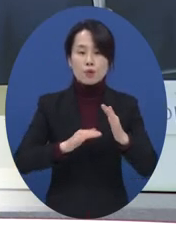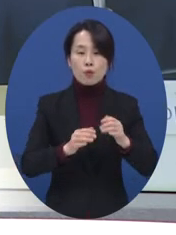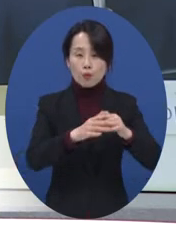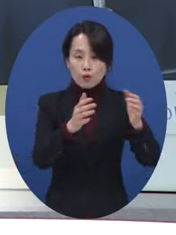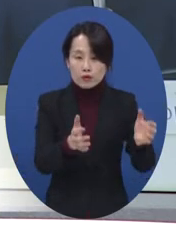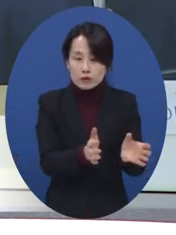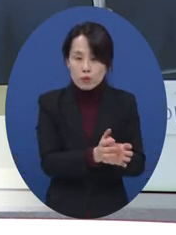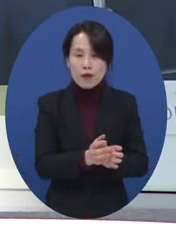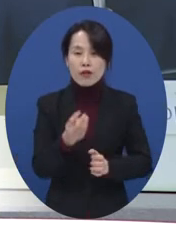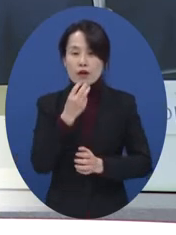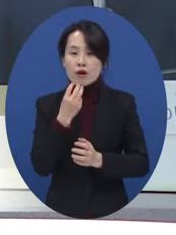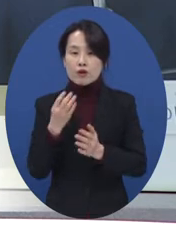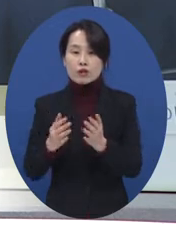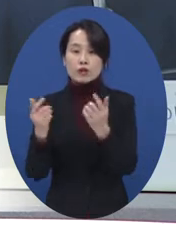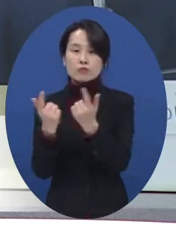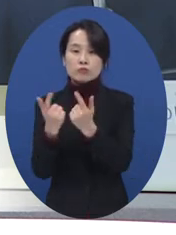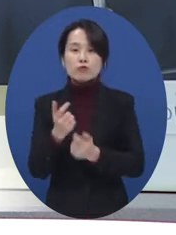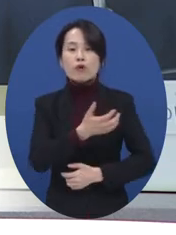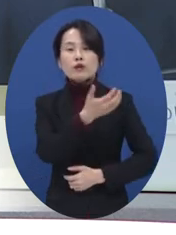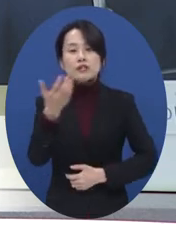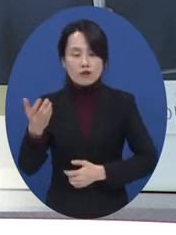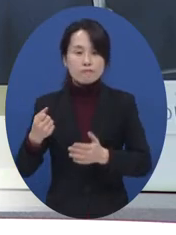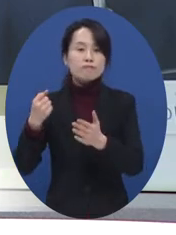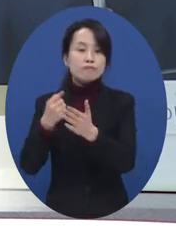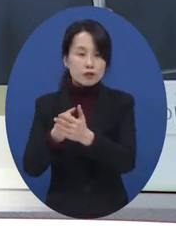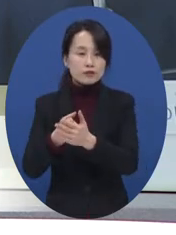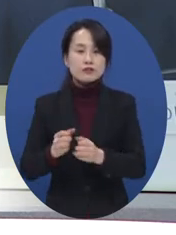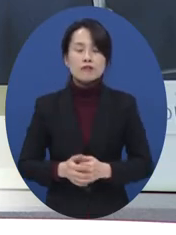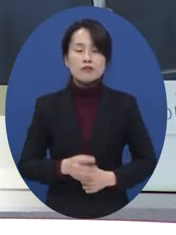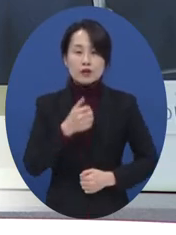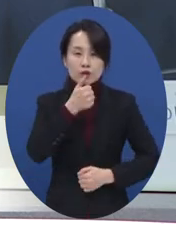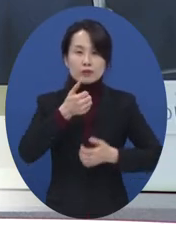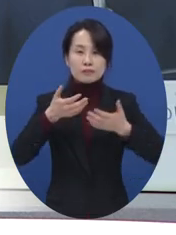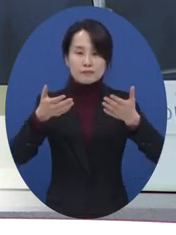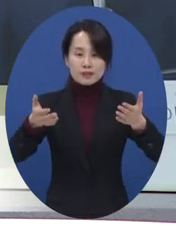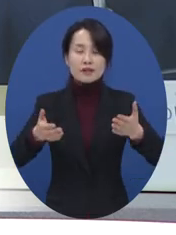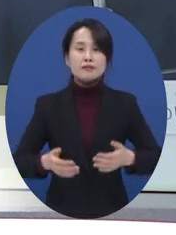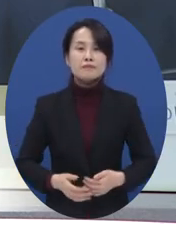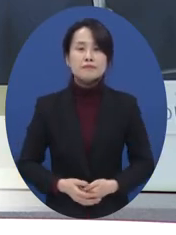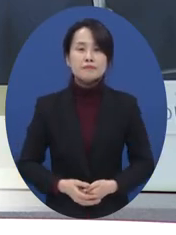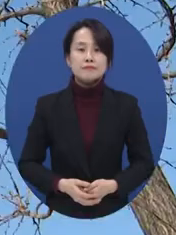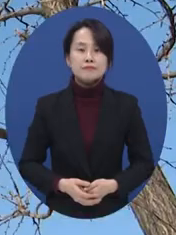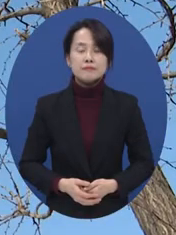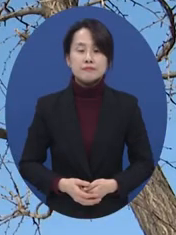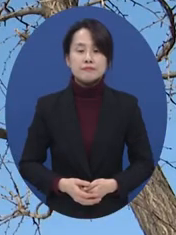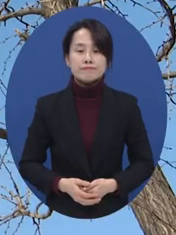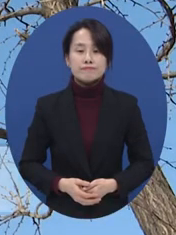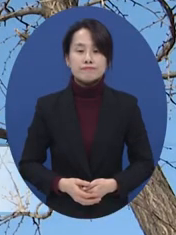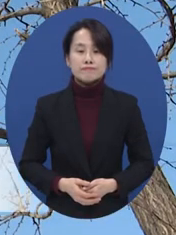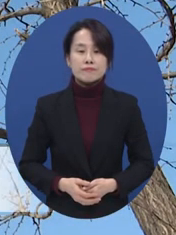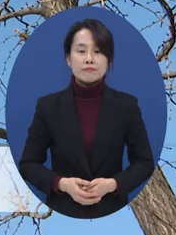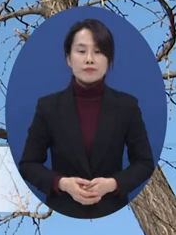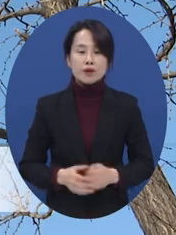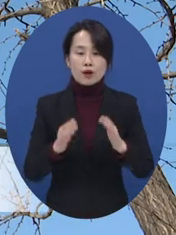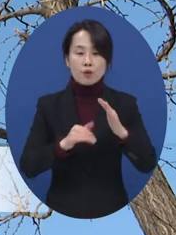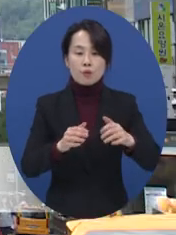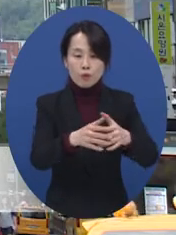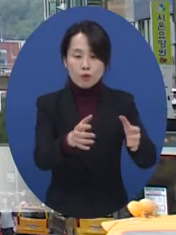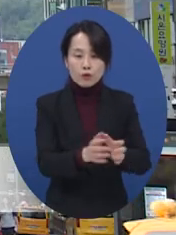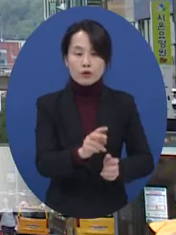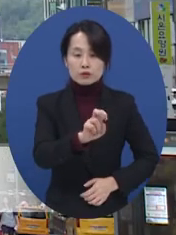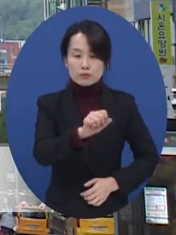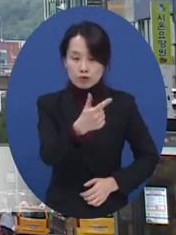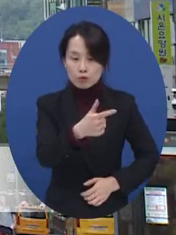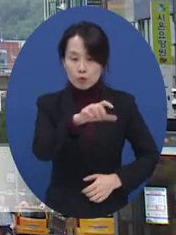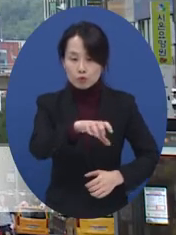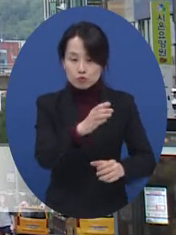전기부품 로 이전 하기로 했습니다 경기북부 김태기 세포도 없다 경기도 공공기관 26